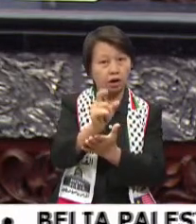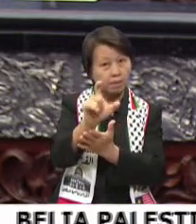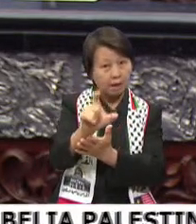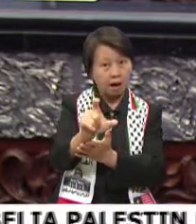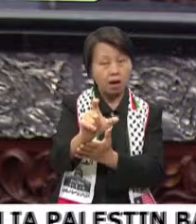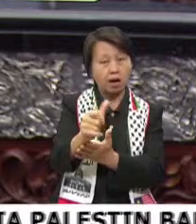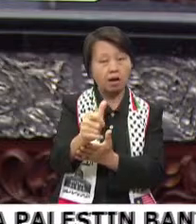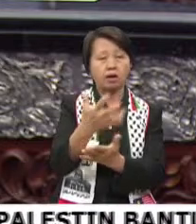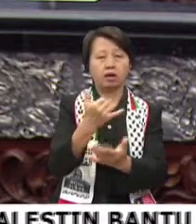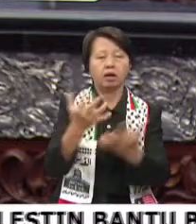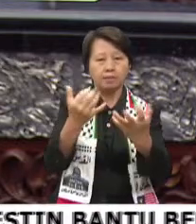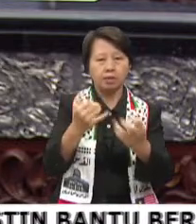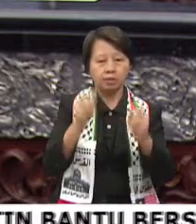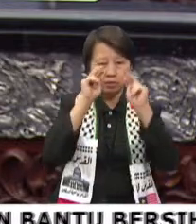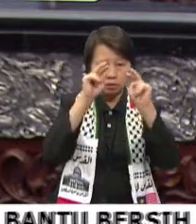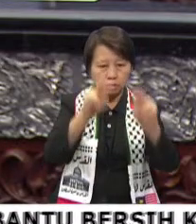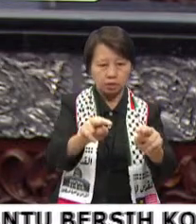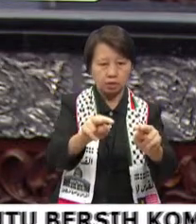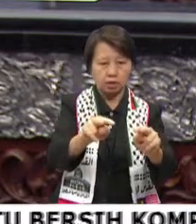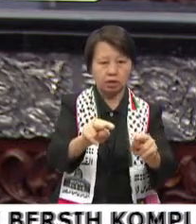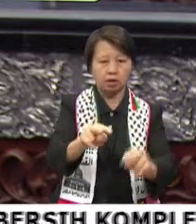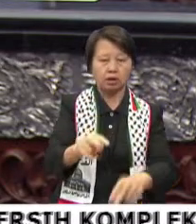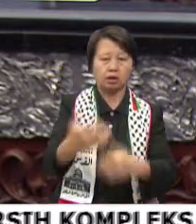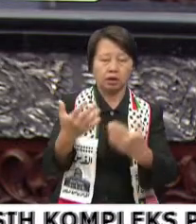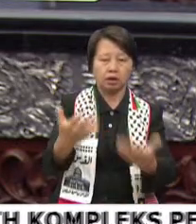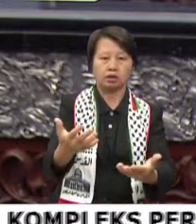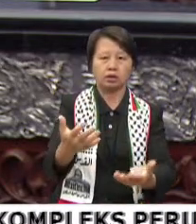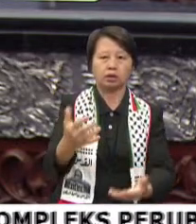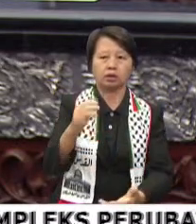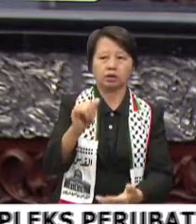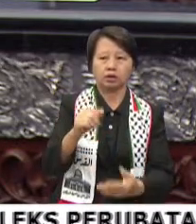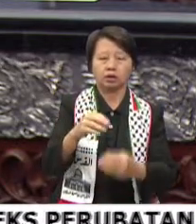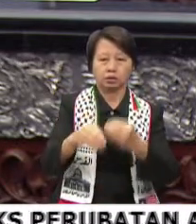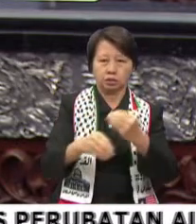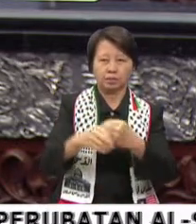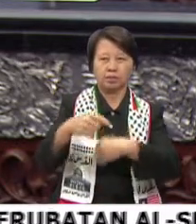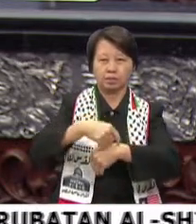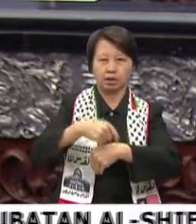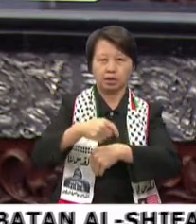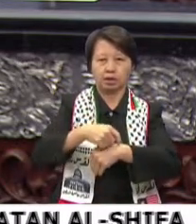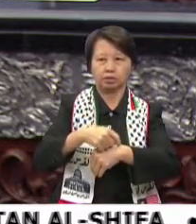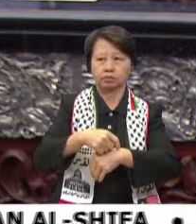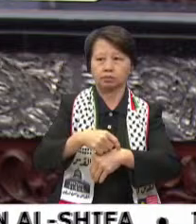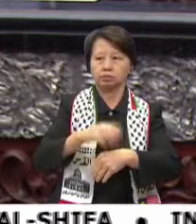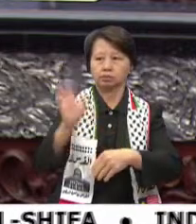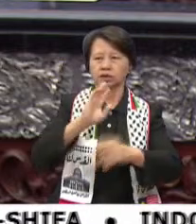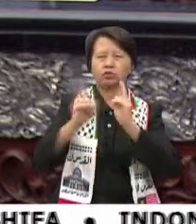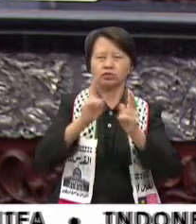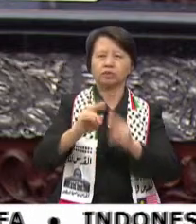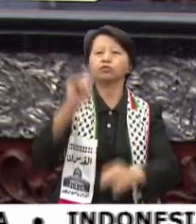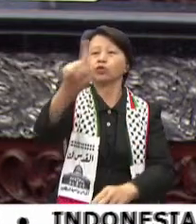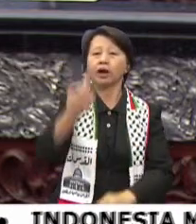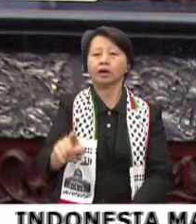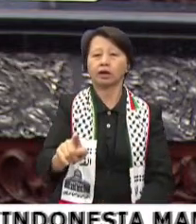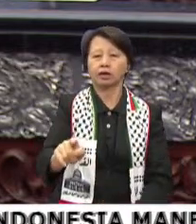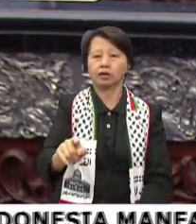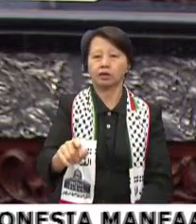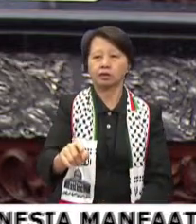menebal mahu melihat Tan Sri pengerusi minta tambahan masa ya cuma jangan berucap ya tanya